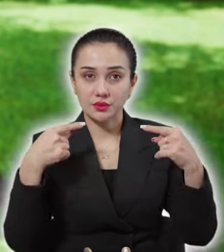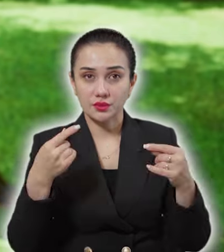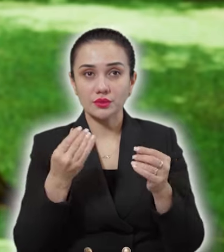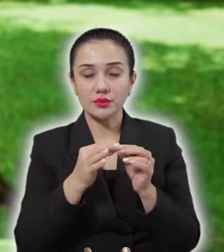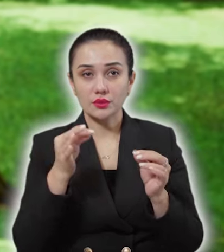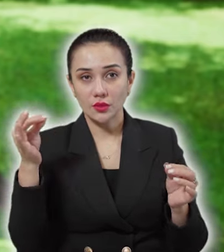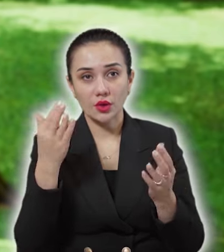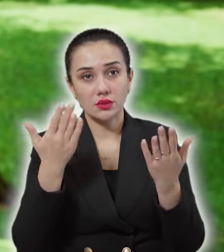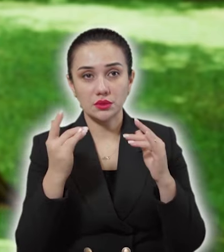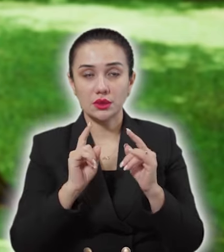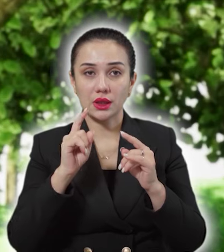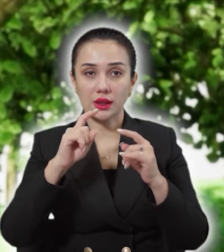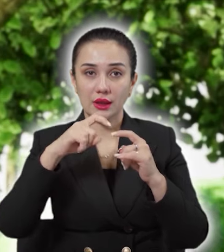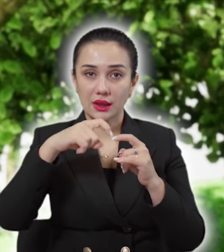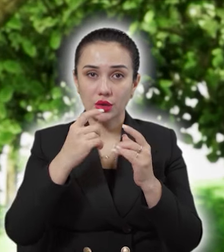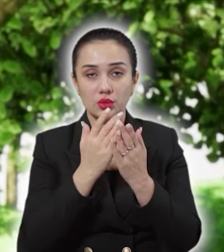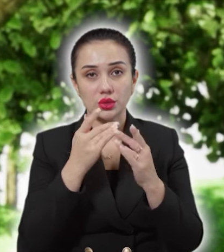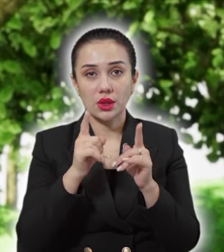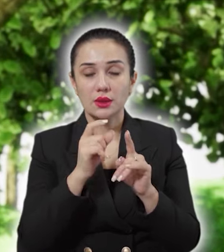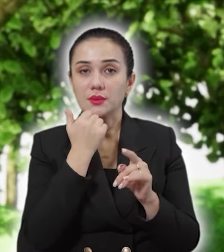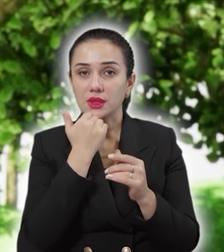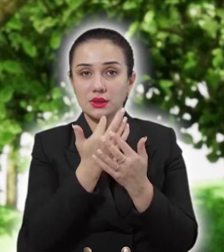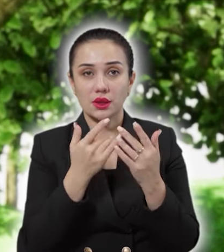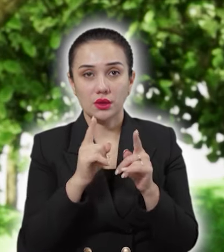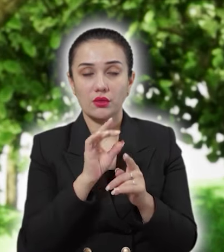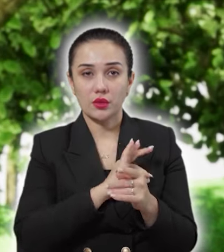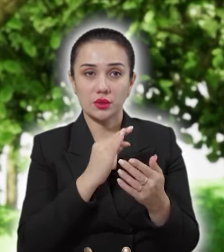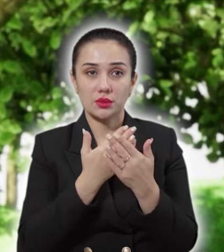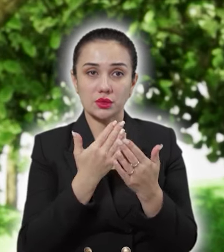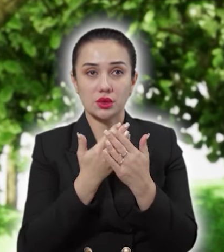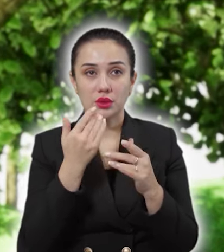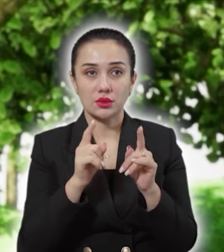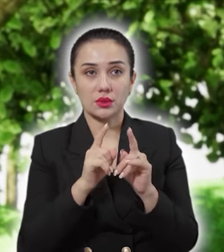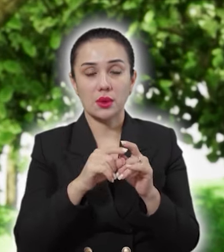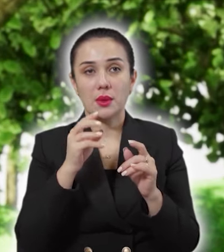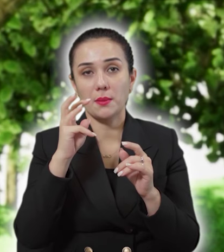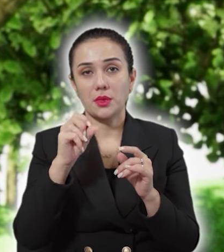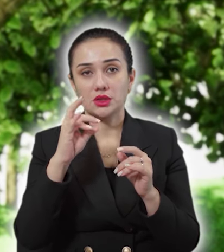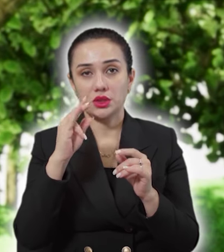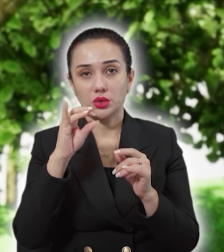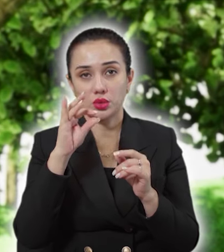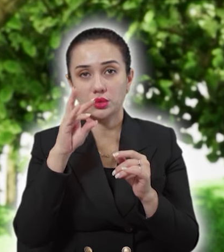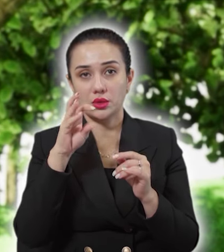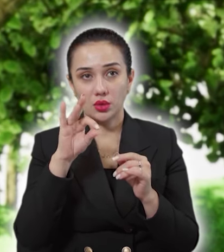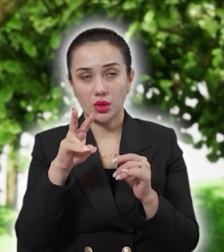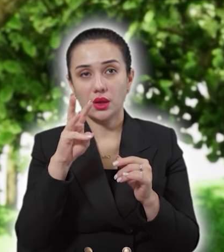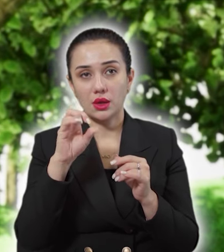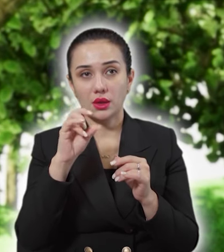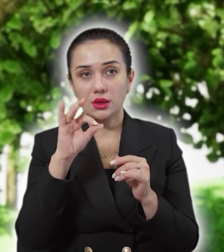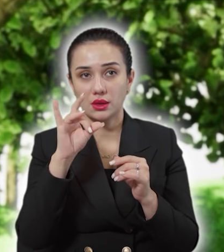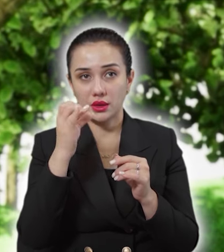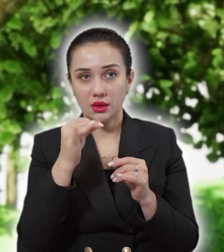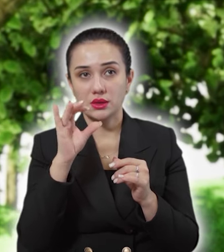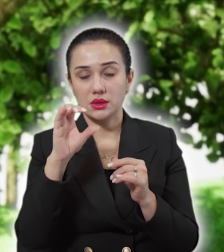Savat turli xil tolali yoki egiluvchan materiallardan foydalaniladi. Bunga misol qilib majnuntol,